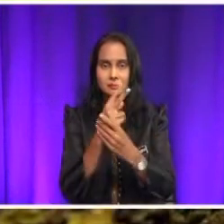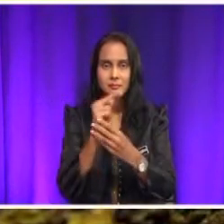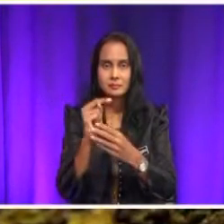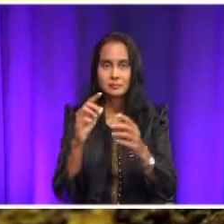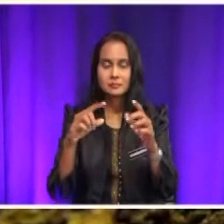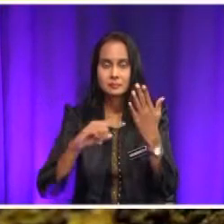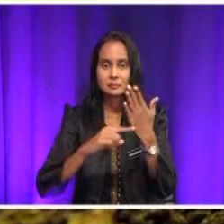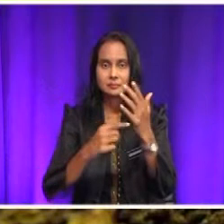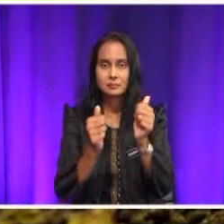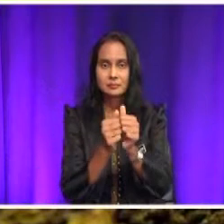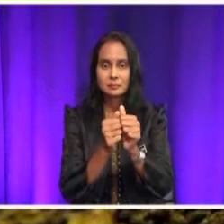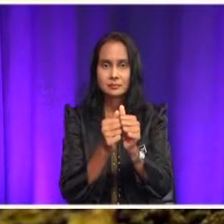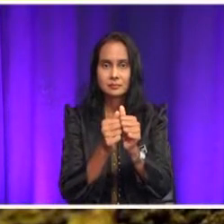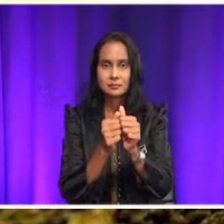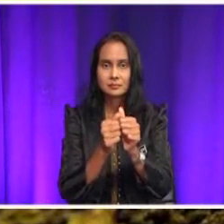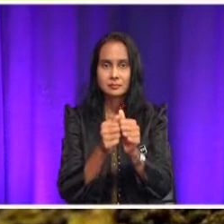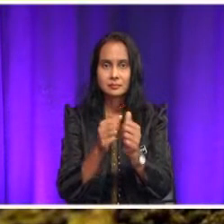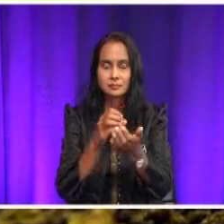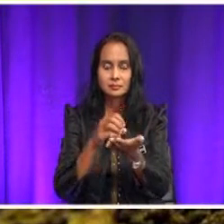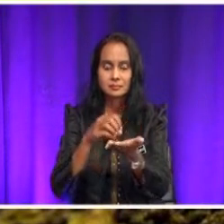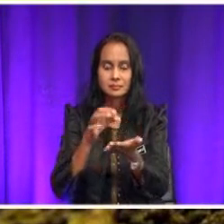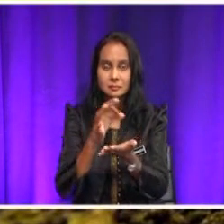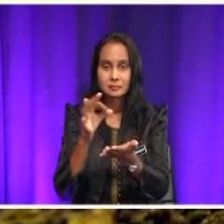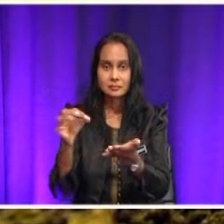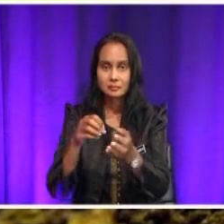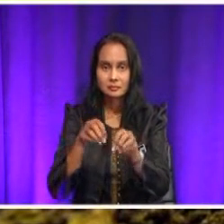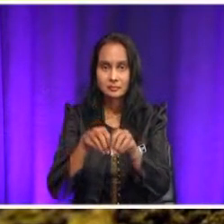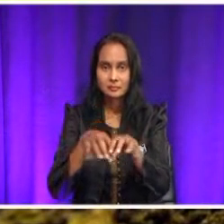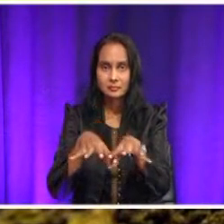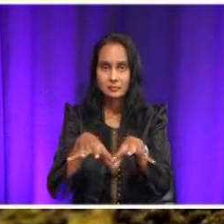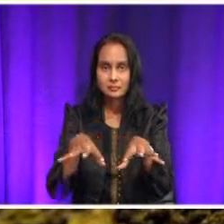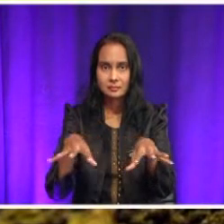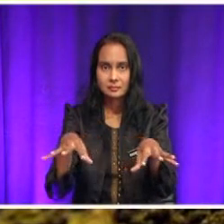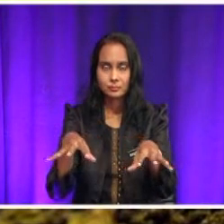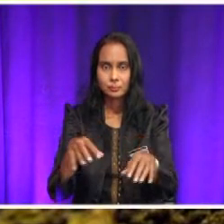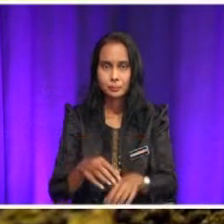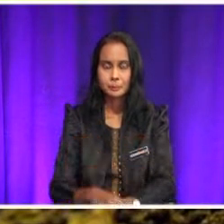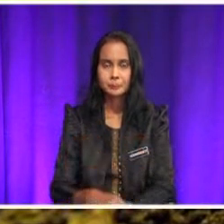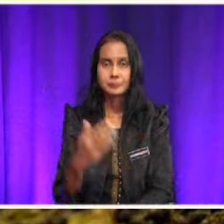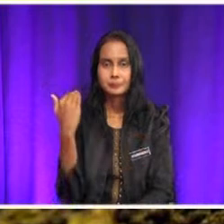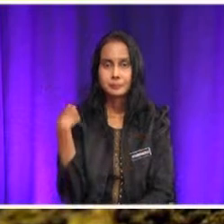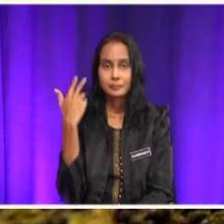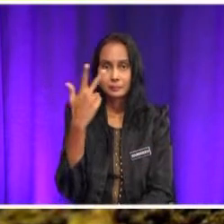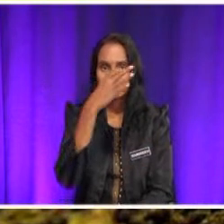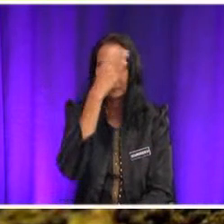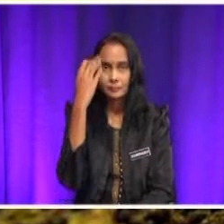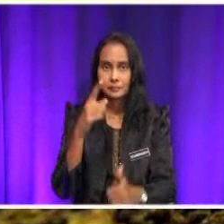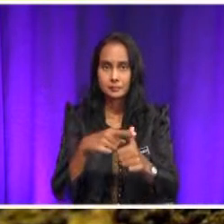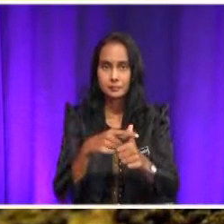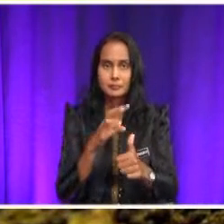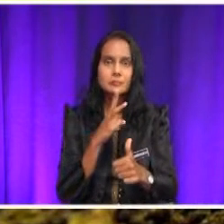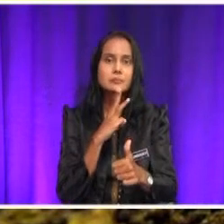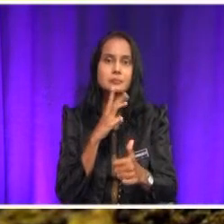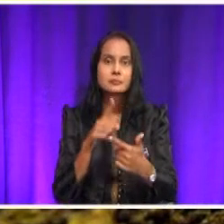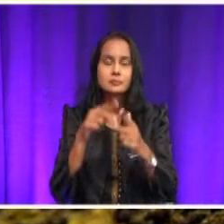benih biji benih itu hanya bercambah jika ada tiga faktor yang pertama Ai yang